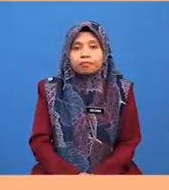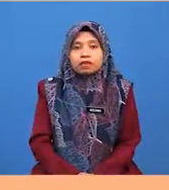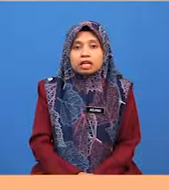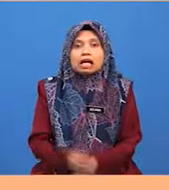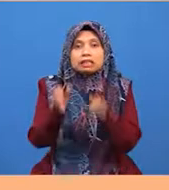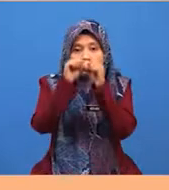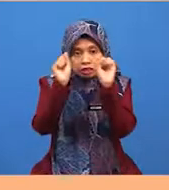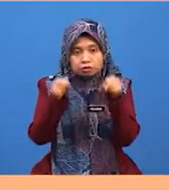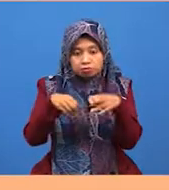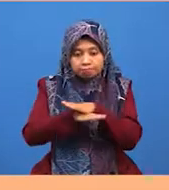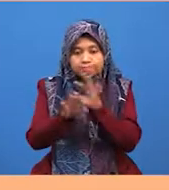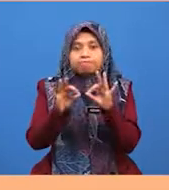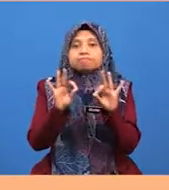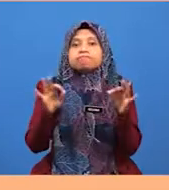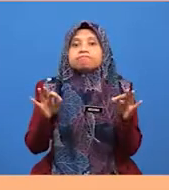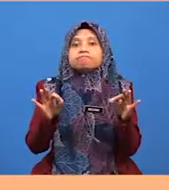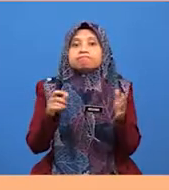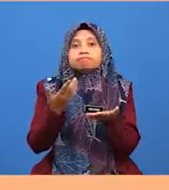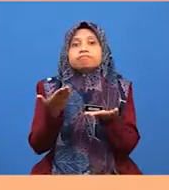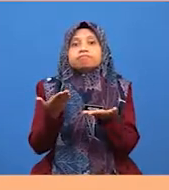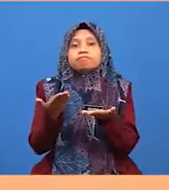Subjek dalam ayat tersebut ialah